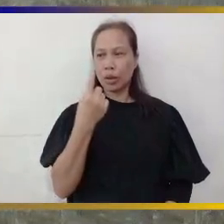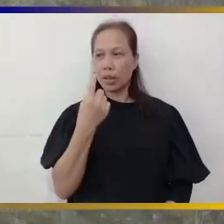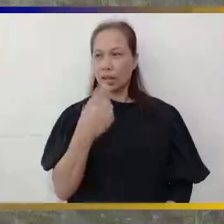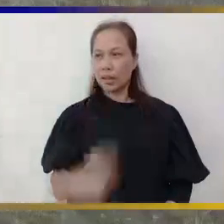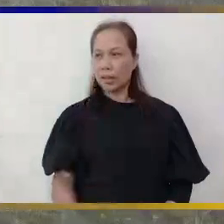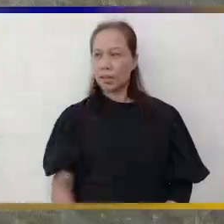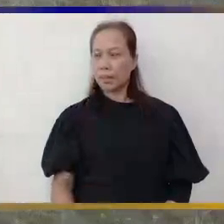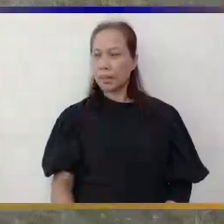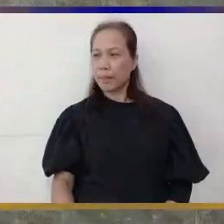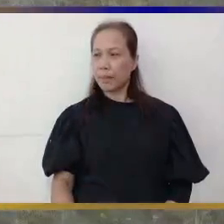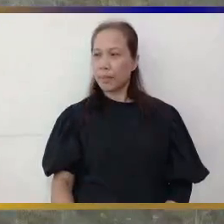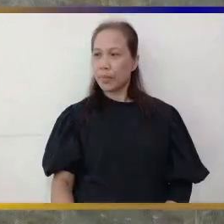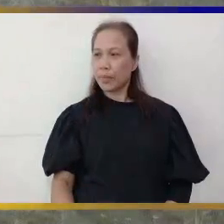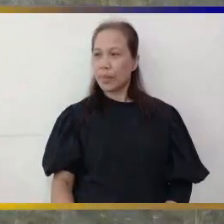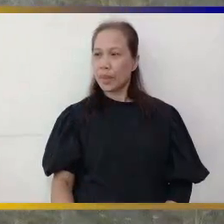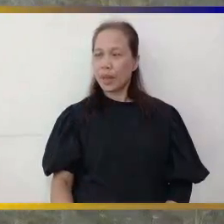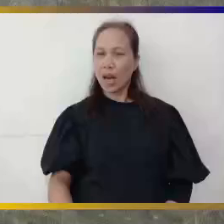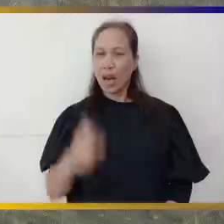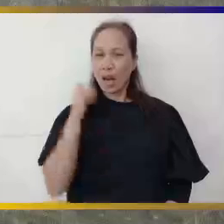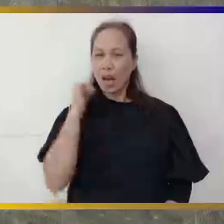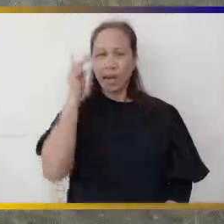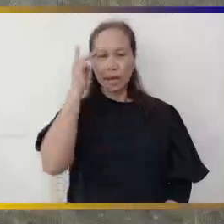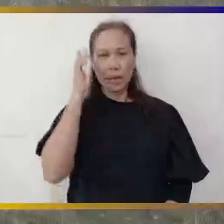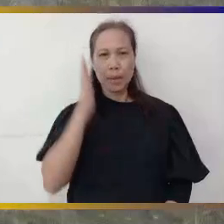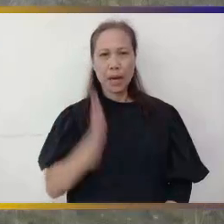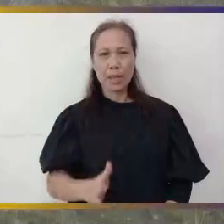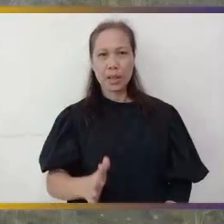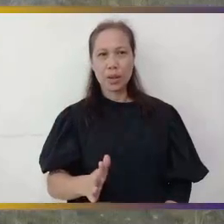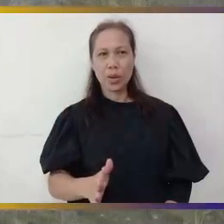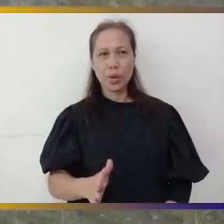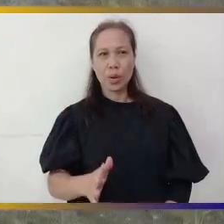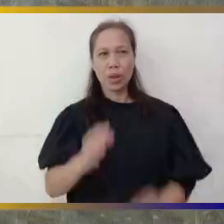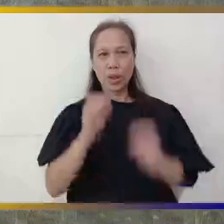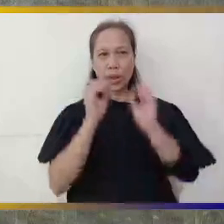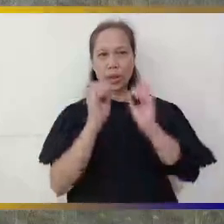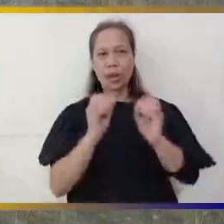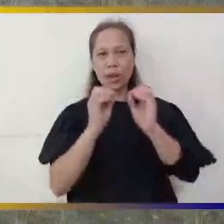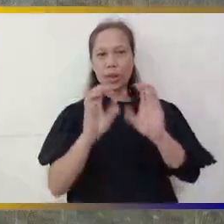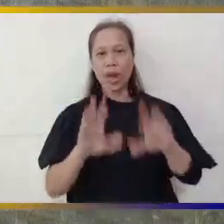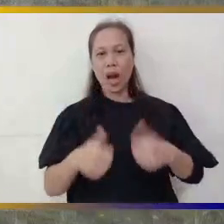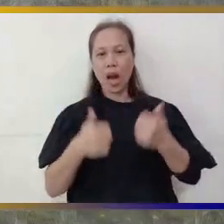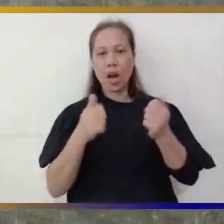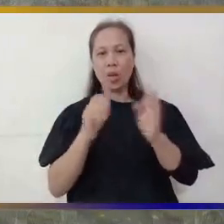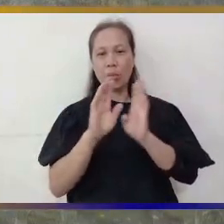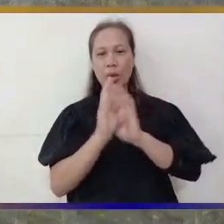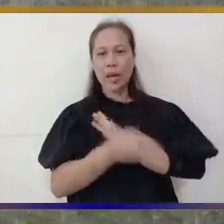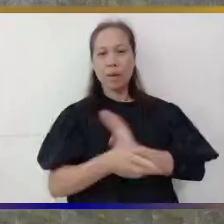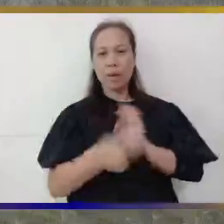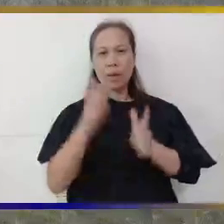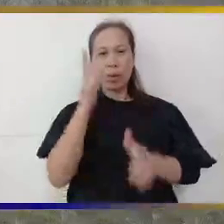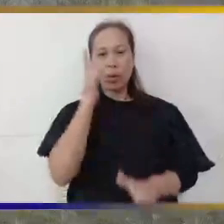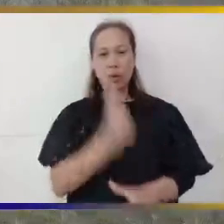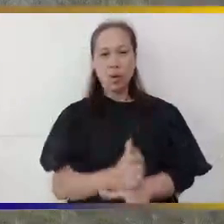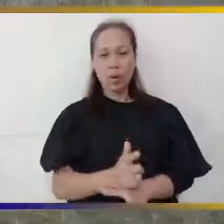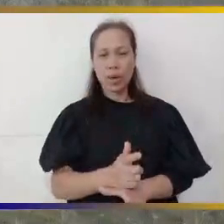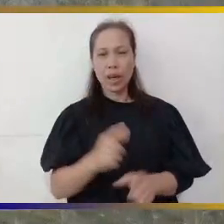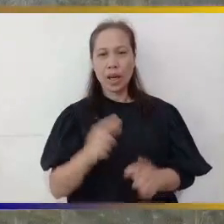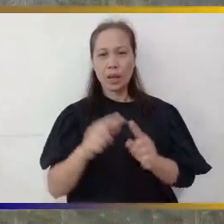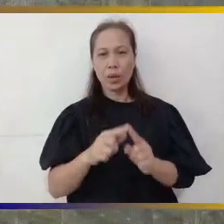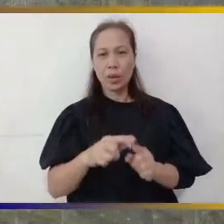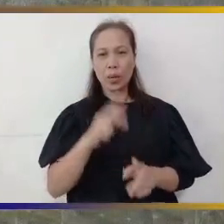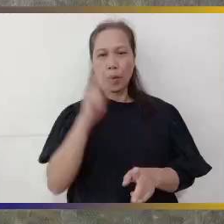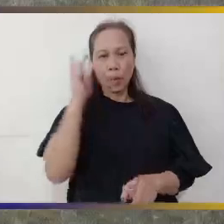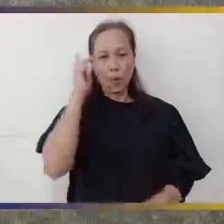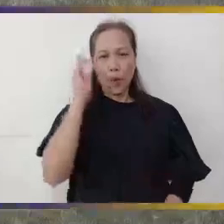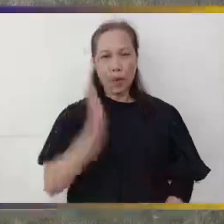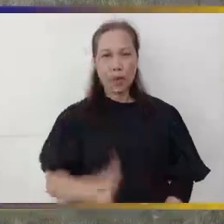sir ibang mga Pastors nagtuturo ng loyalty to Pastors no sir ako Hindi niyo pa narinig saakin dito hindi